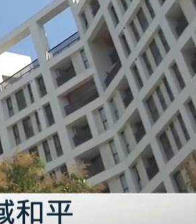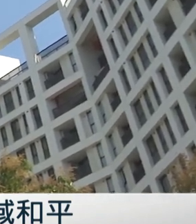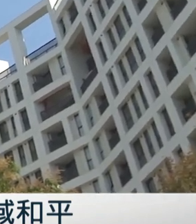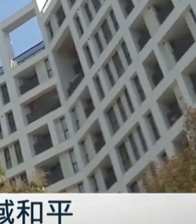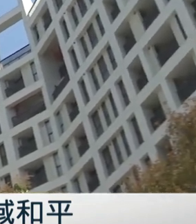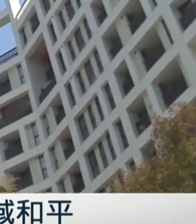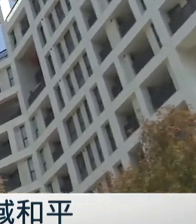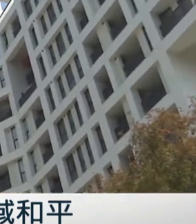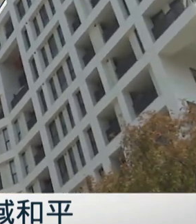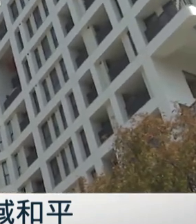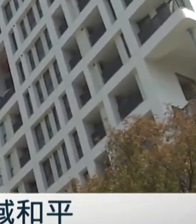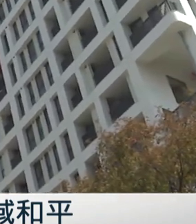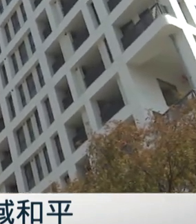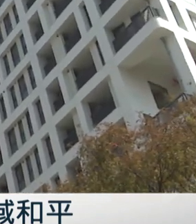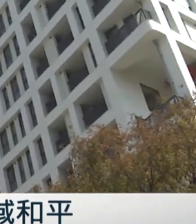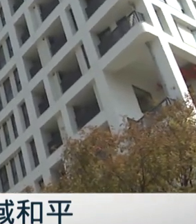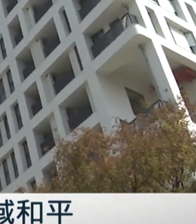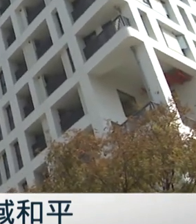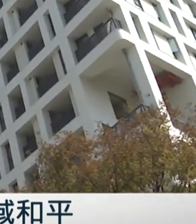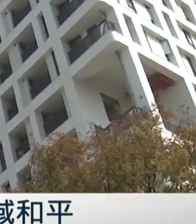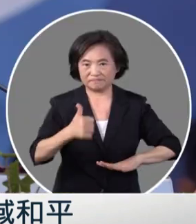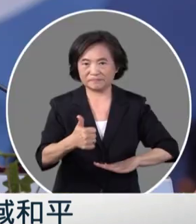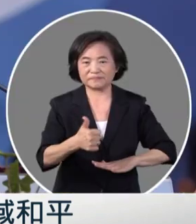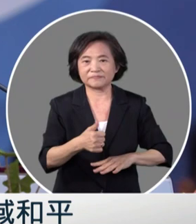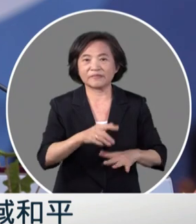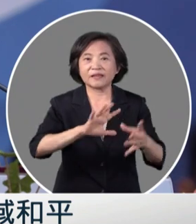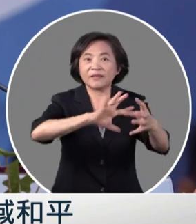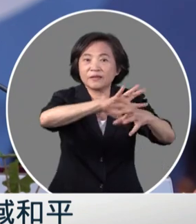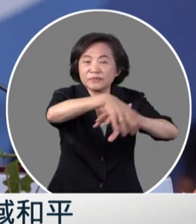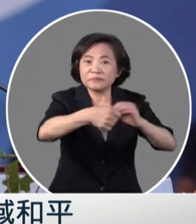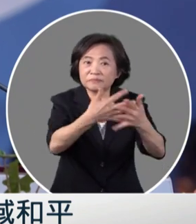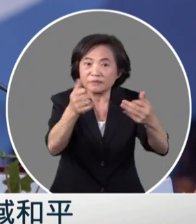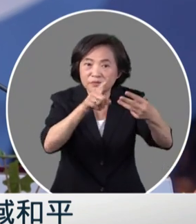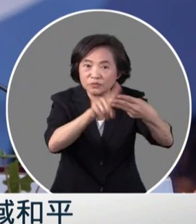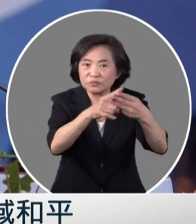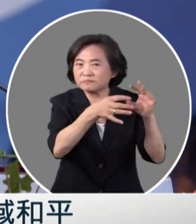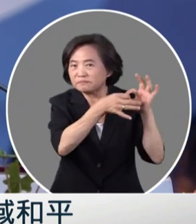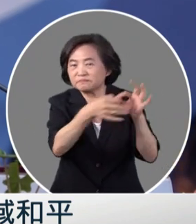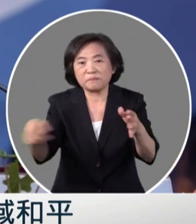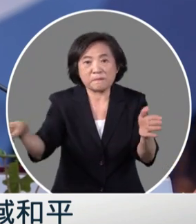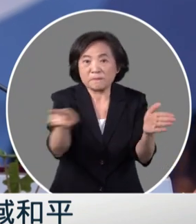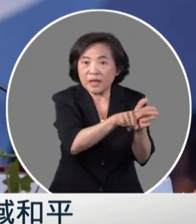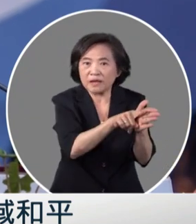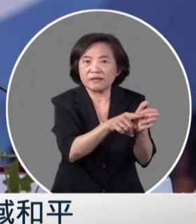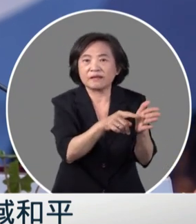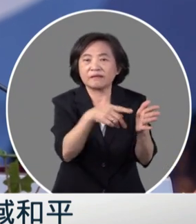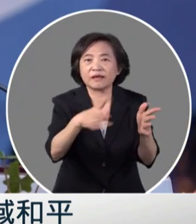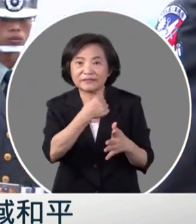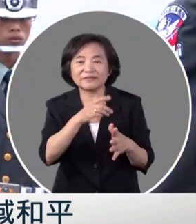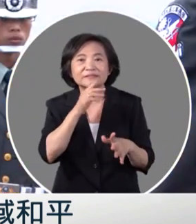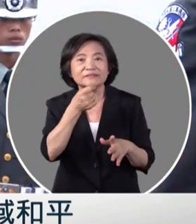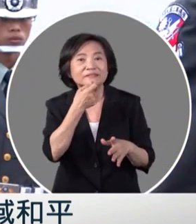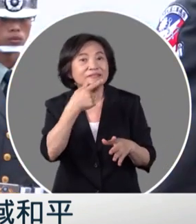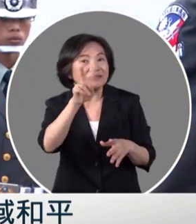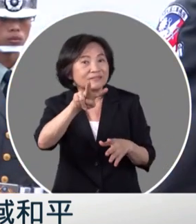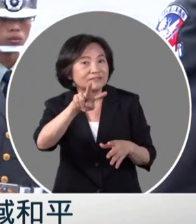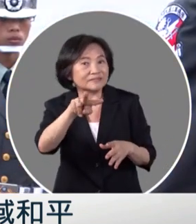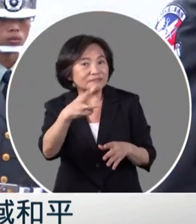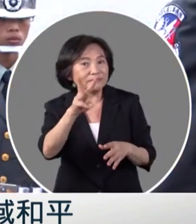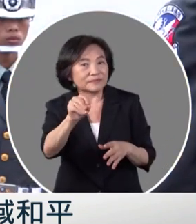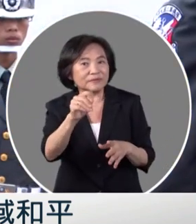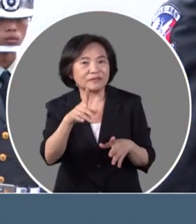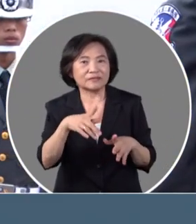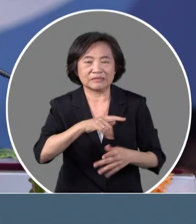全世界证明台湾无可取代的重要性，更强调始终坚守四个承诺，维护区域的和平稳